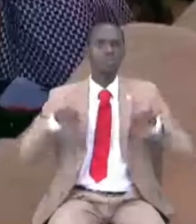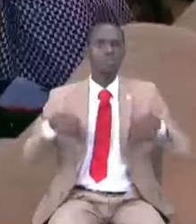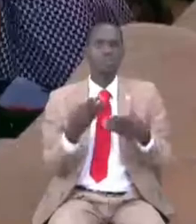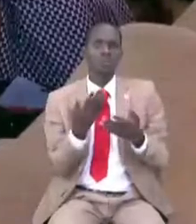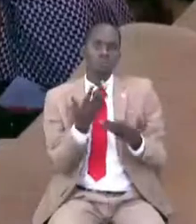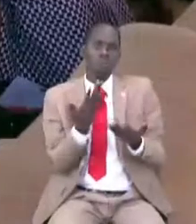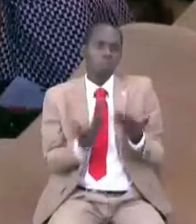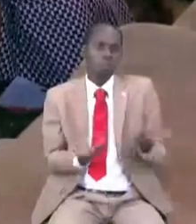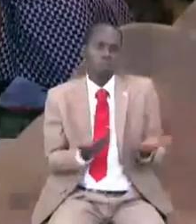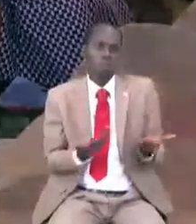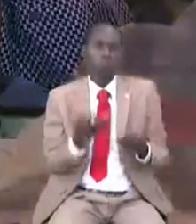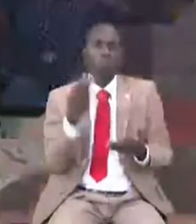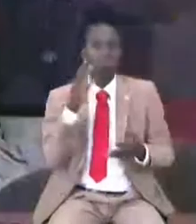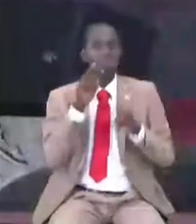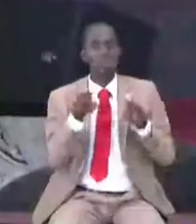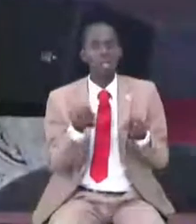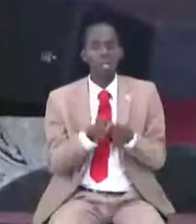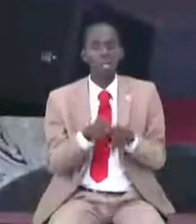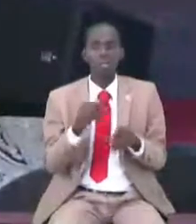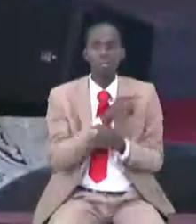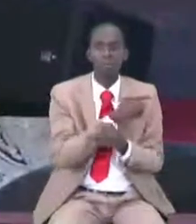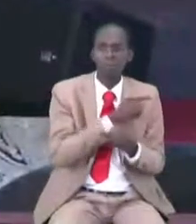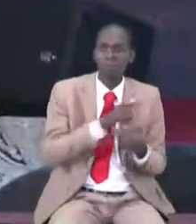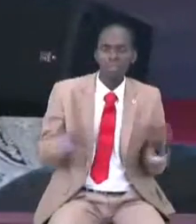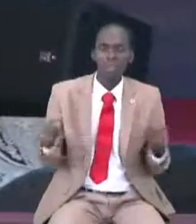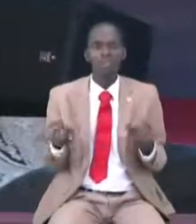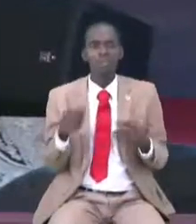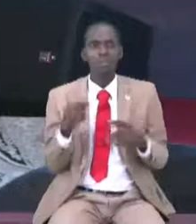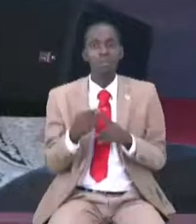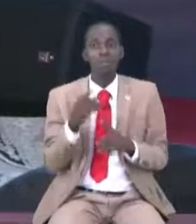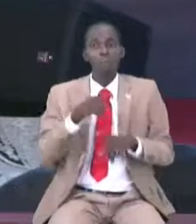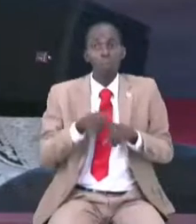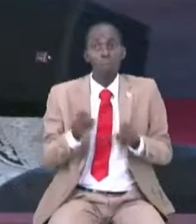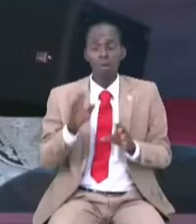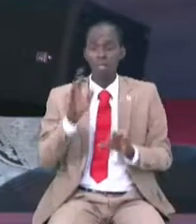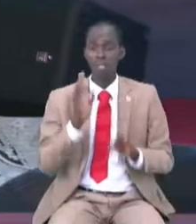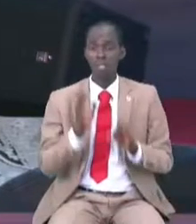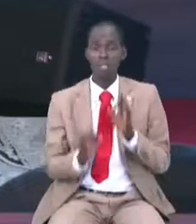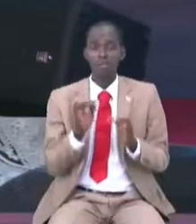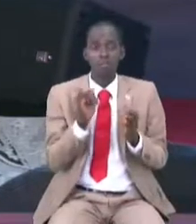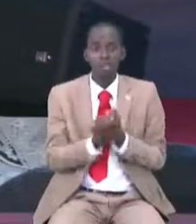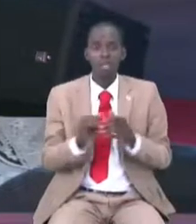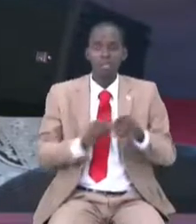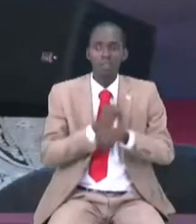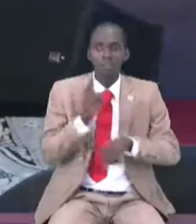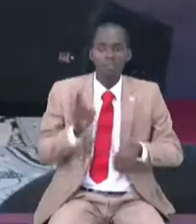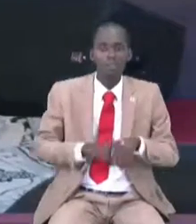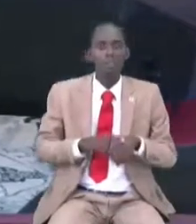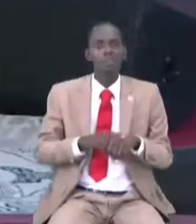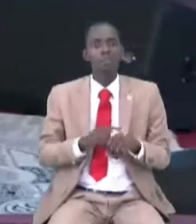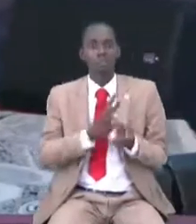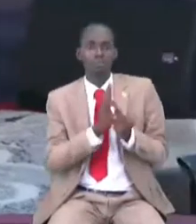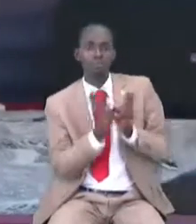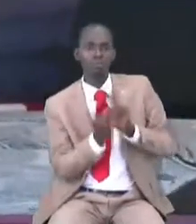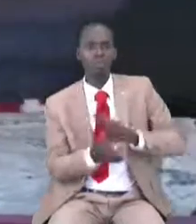Mais si cette nation sur laquelle j'ai parlé revient de sa méchanceté, je me repens du mal que j'avais